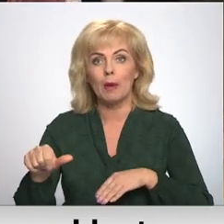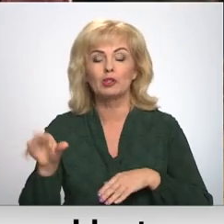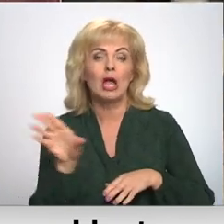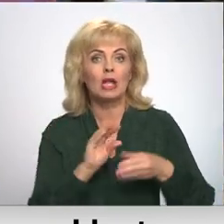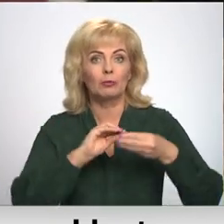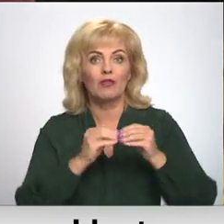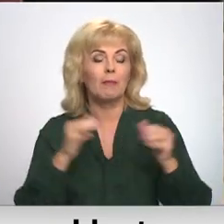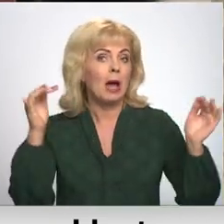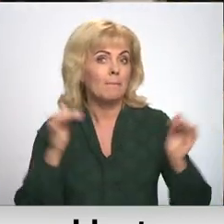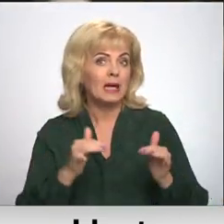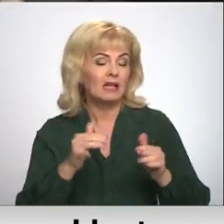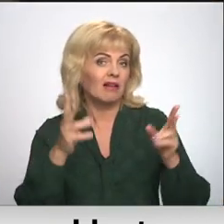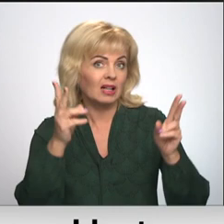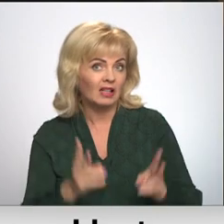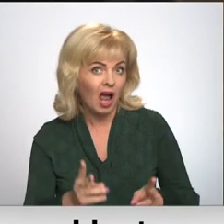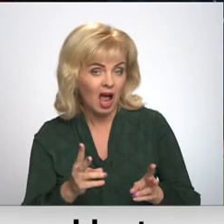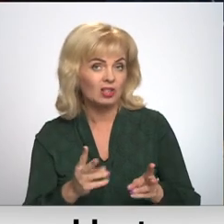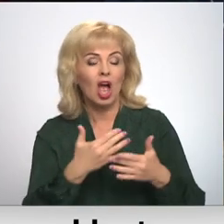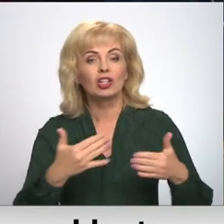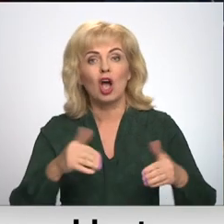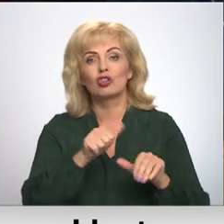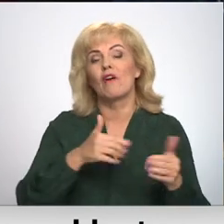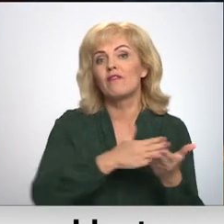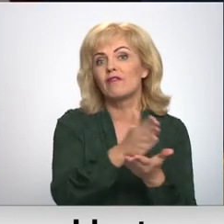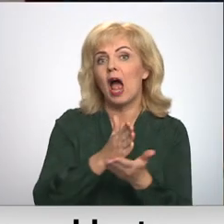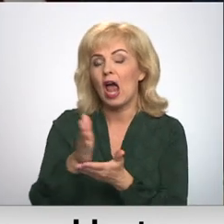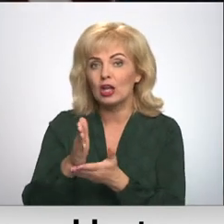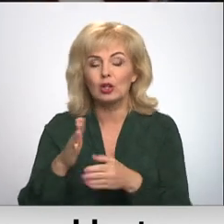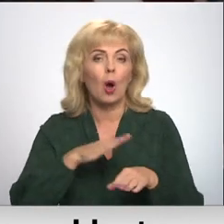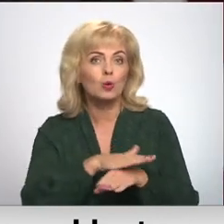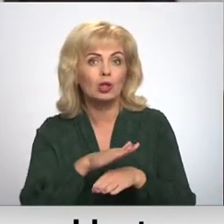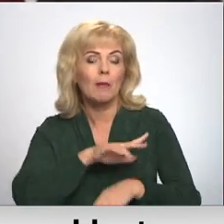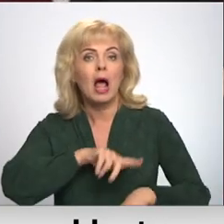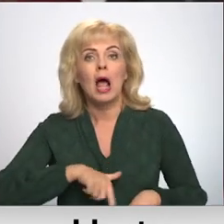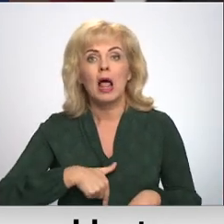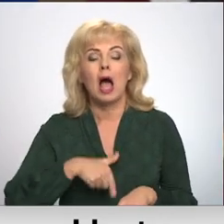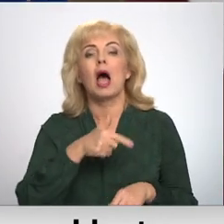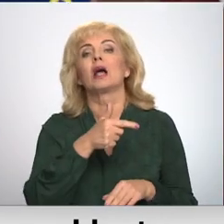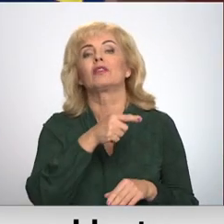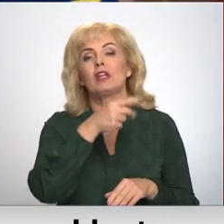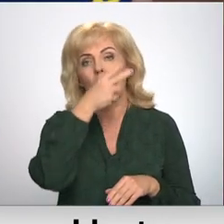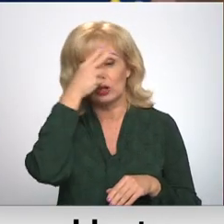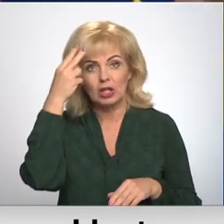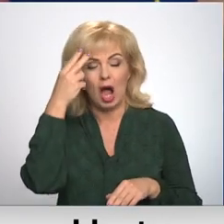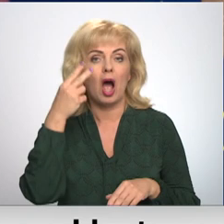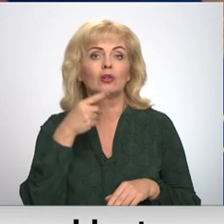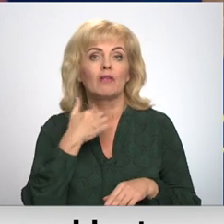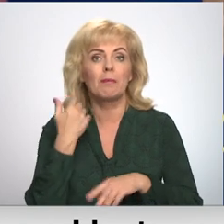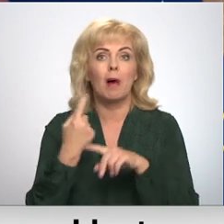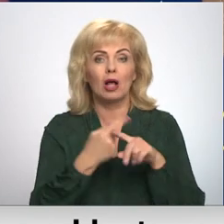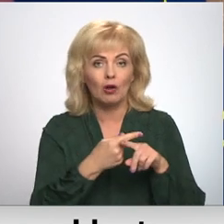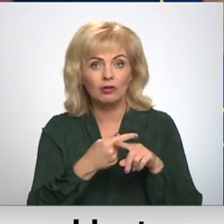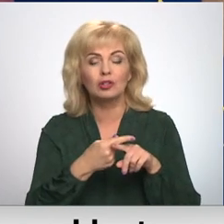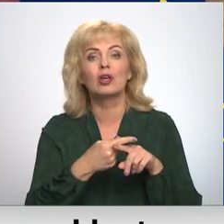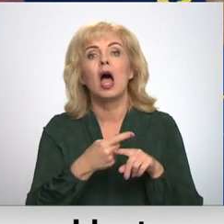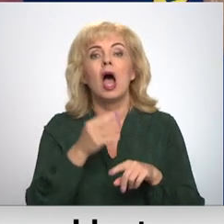vērā migrantu krīzi un hibrīdu uzbrukumu, ko pret Latviju, Lietuvu un Baltkrieviju veic Baltkrievijas Aleksandra